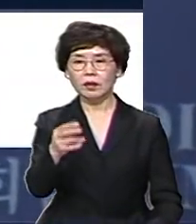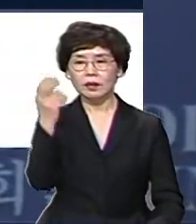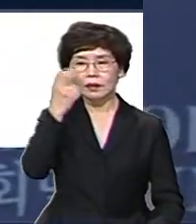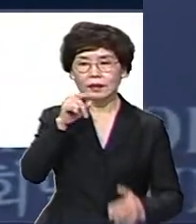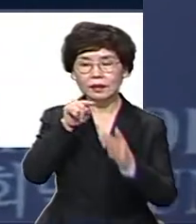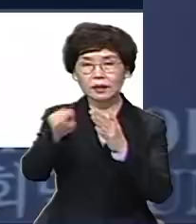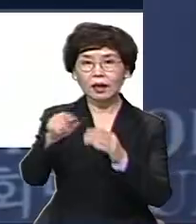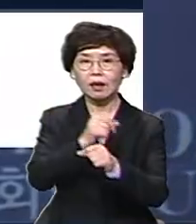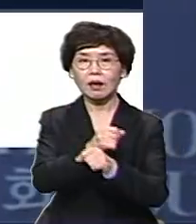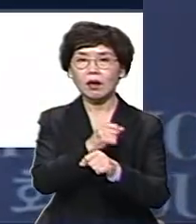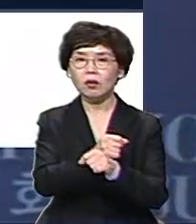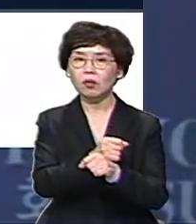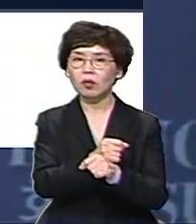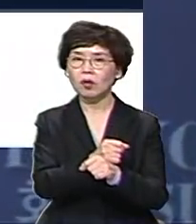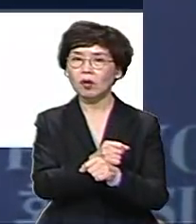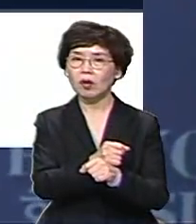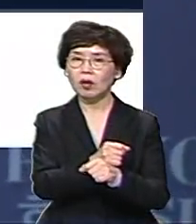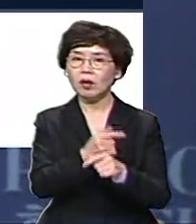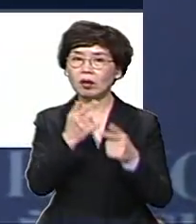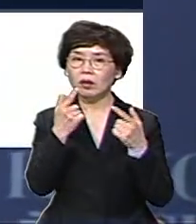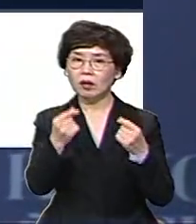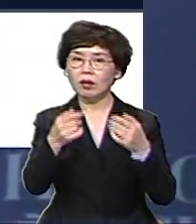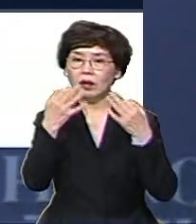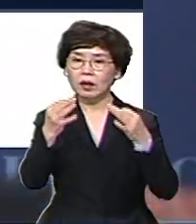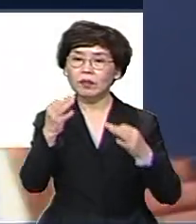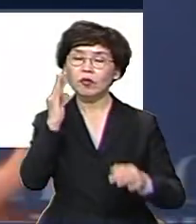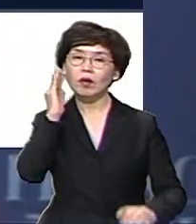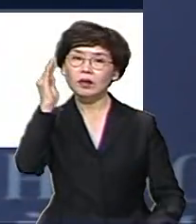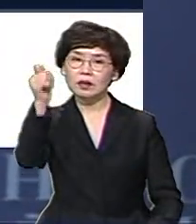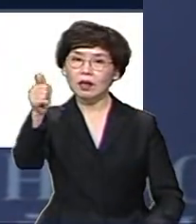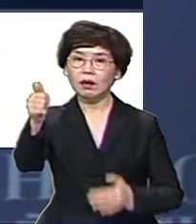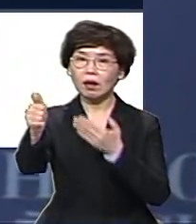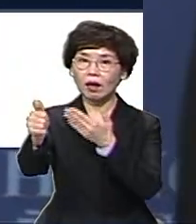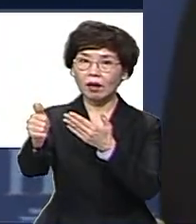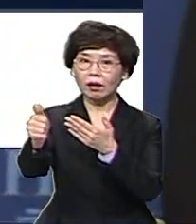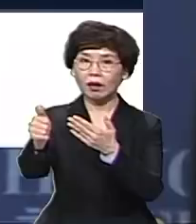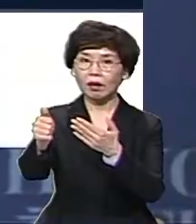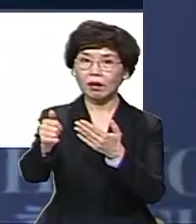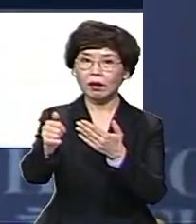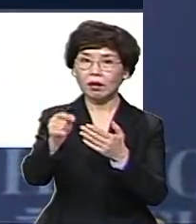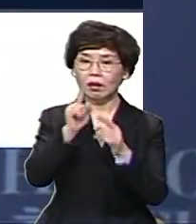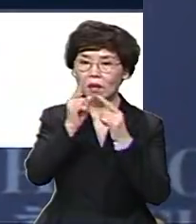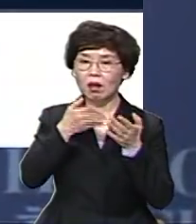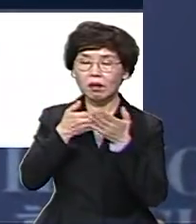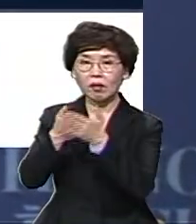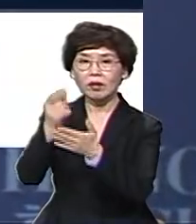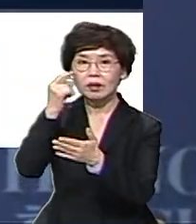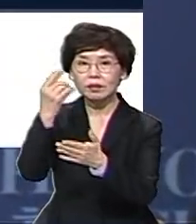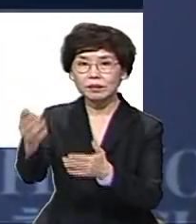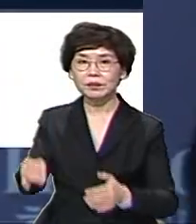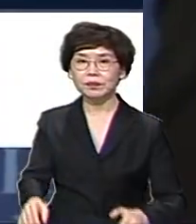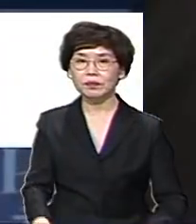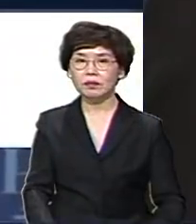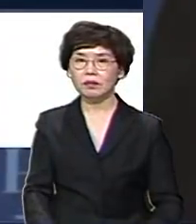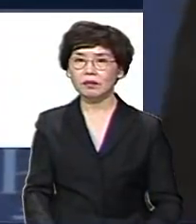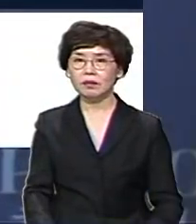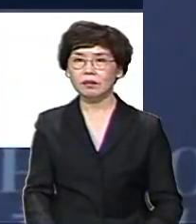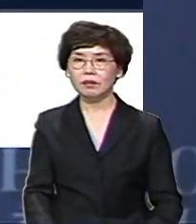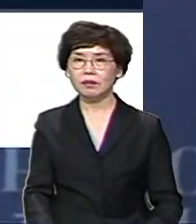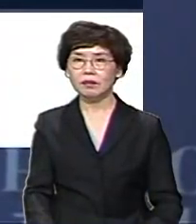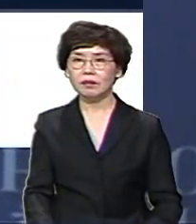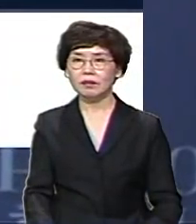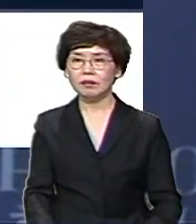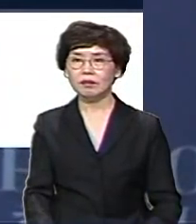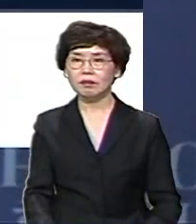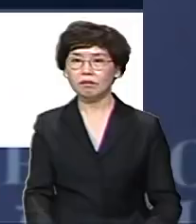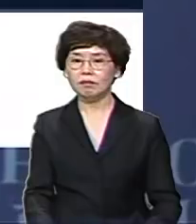Where are you from? Russia, Sputnik News Agency. Have you discussed the issue of possible inspections to North Korea's nuclear